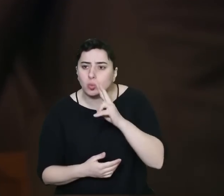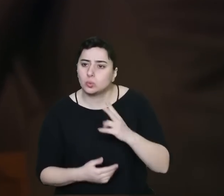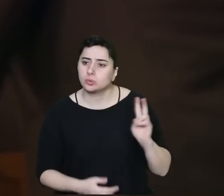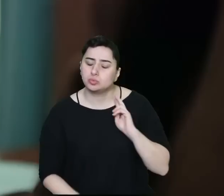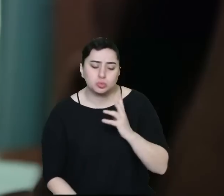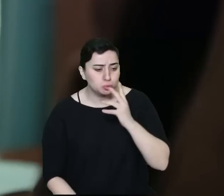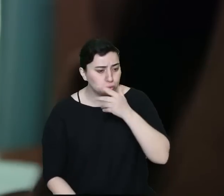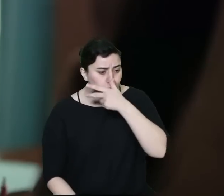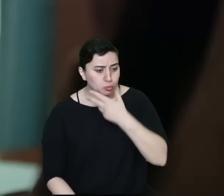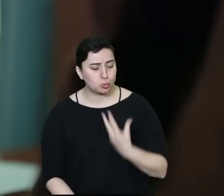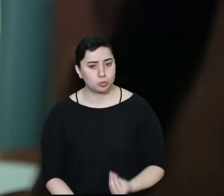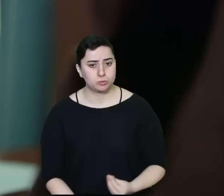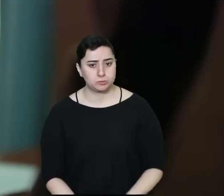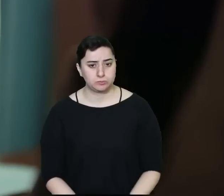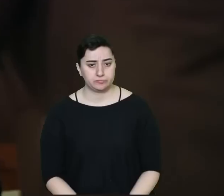çok üzüldük.